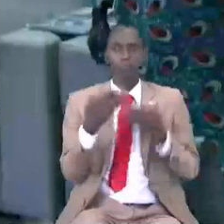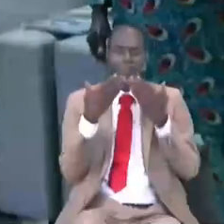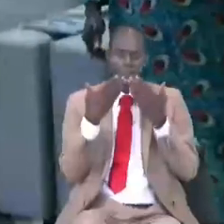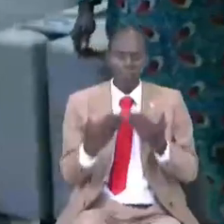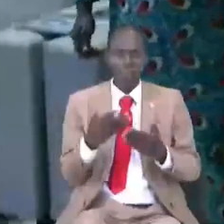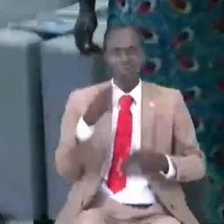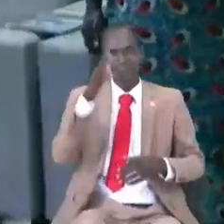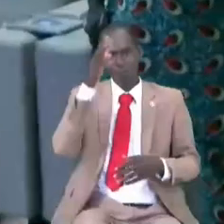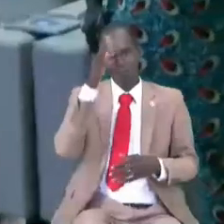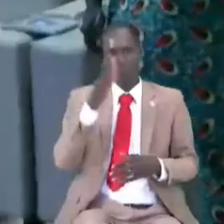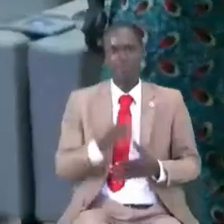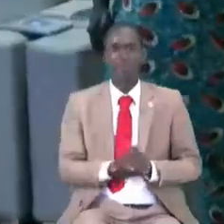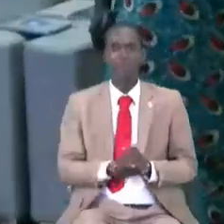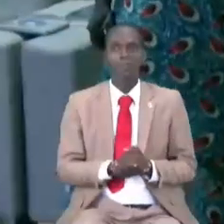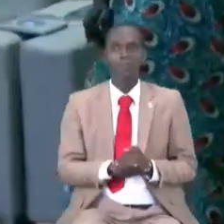Gloire à Dieu.